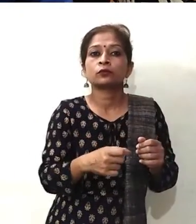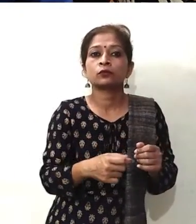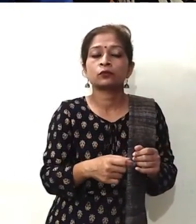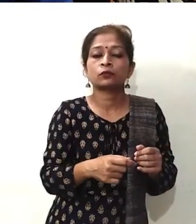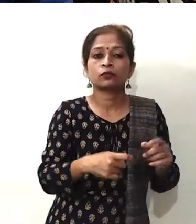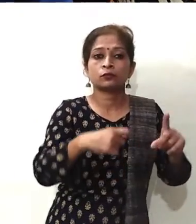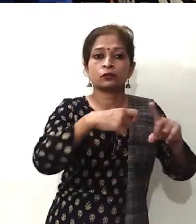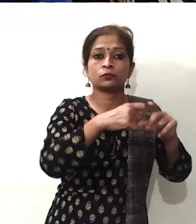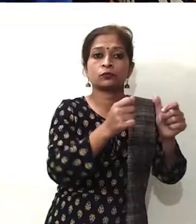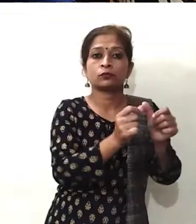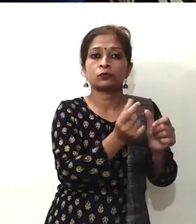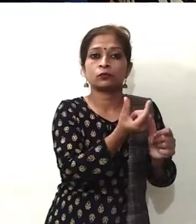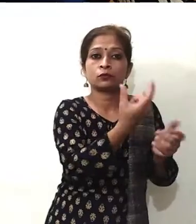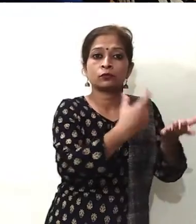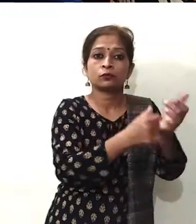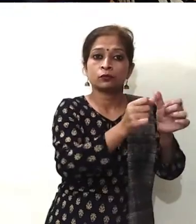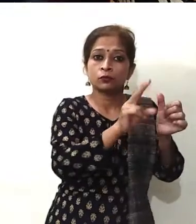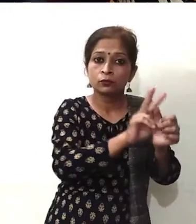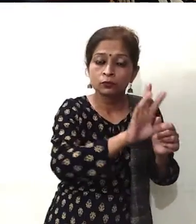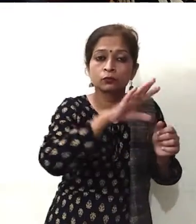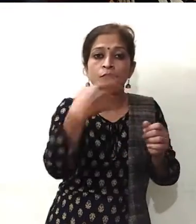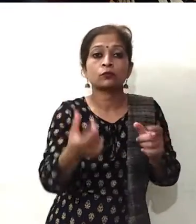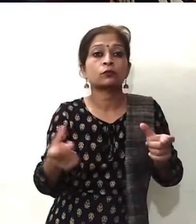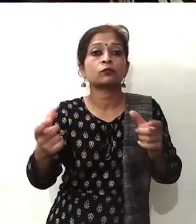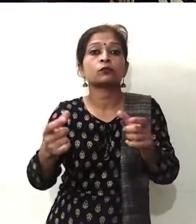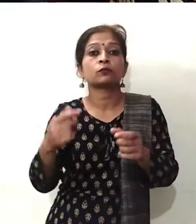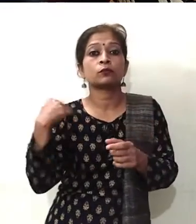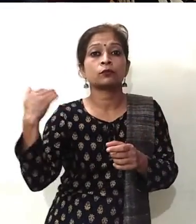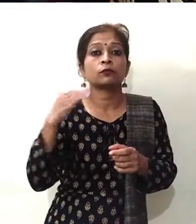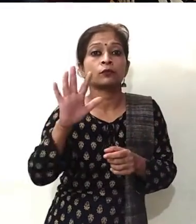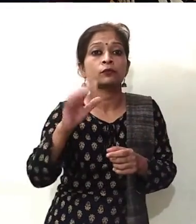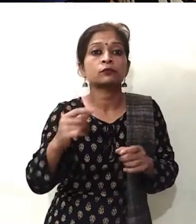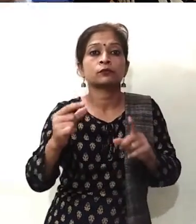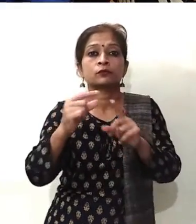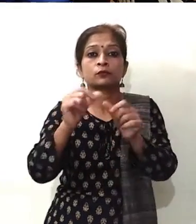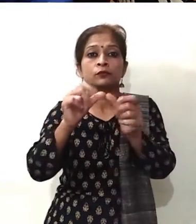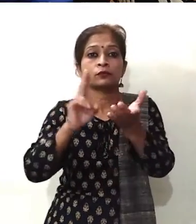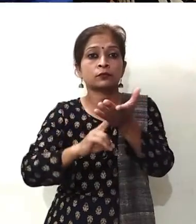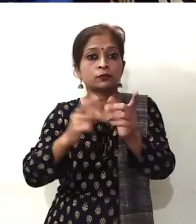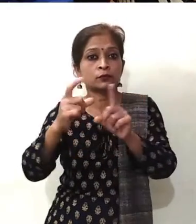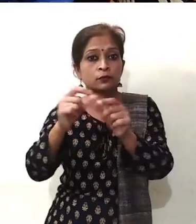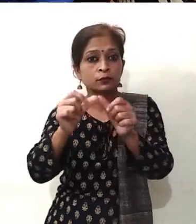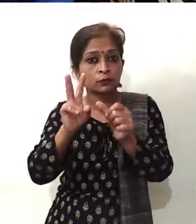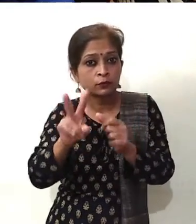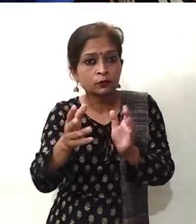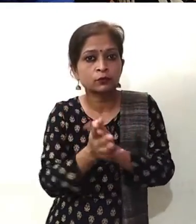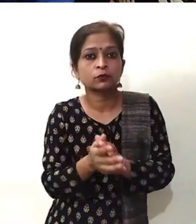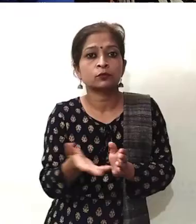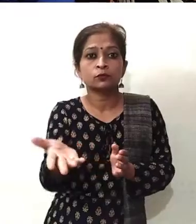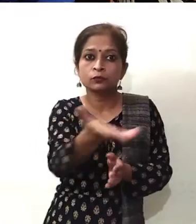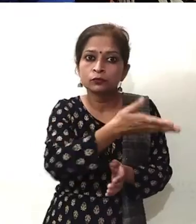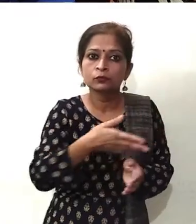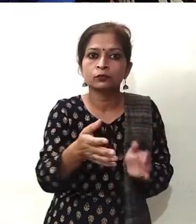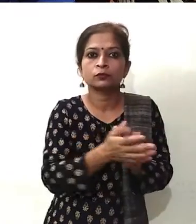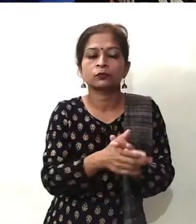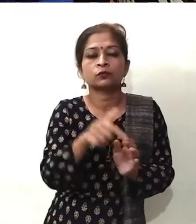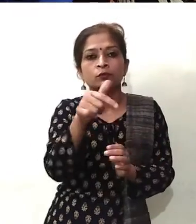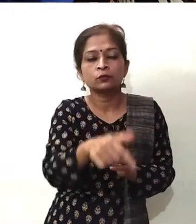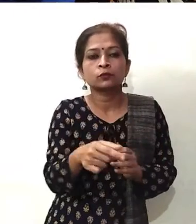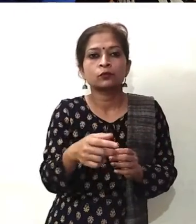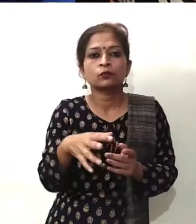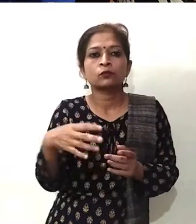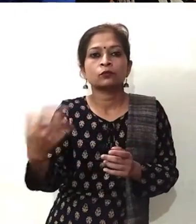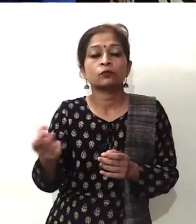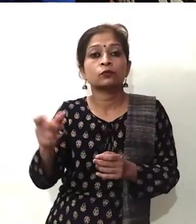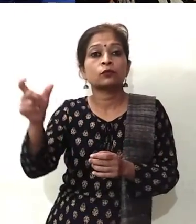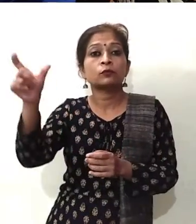तो धृतराष्ट्र जी के पास ये खबर गई और उन्होंने बोला कि यही ब्राह्मण होगा गुरु हमारे बच्चों का। बच्चे भी बड़े खुश हुए कि यही होंगे आचार्य।